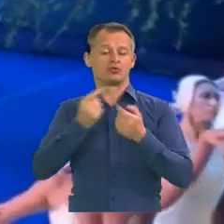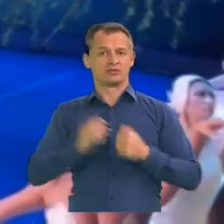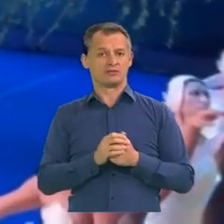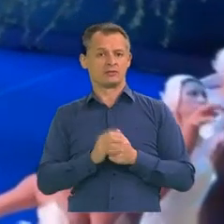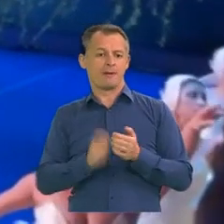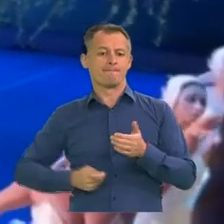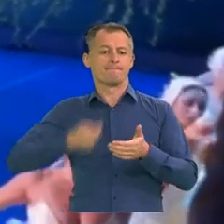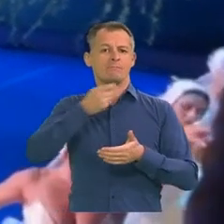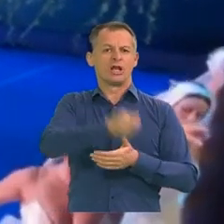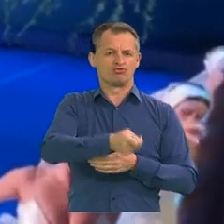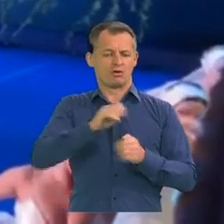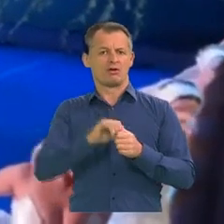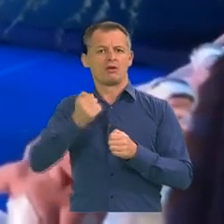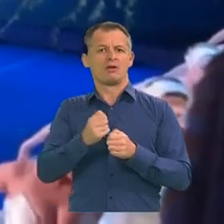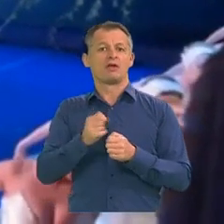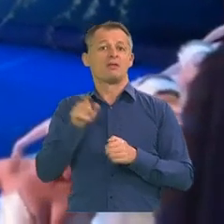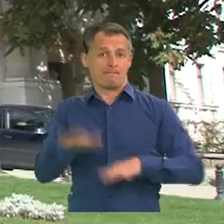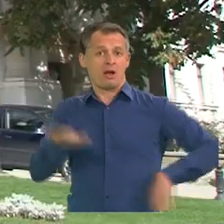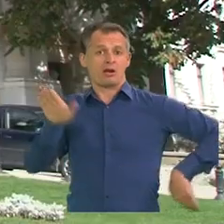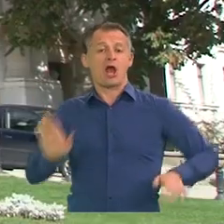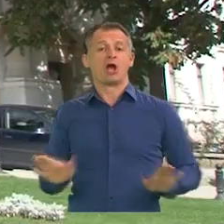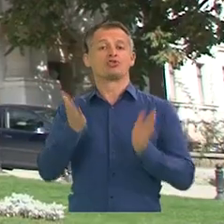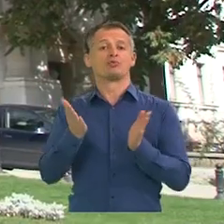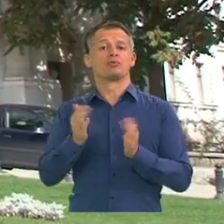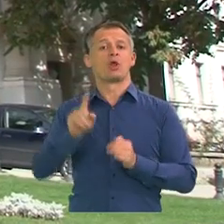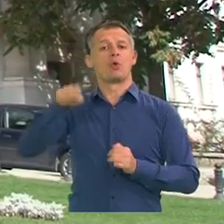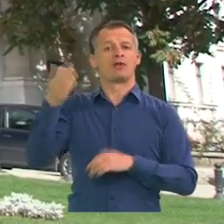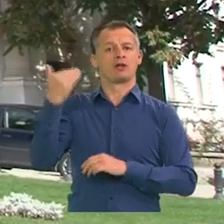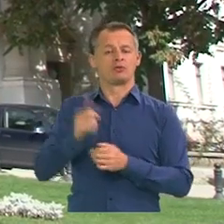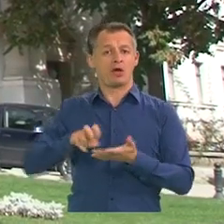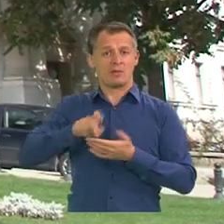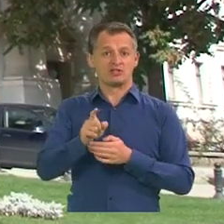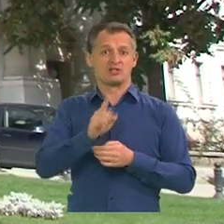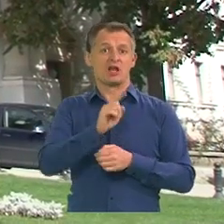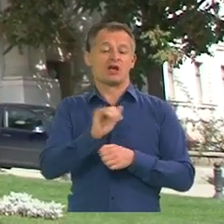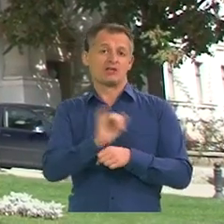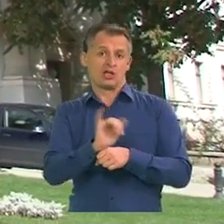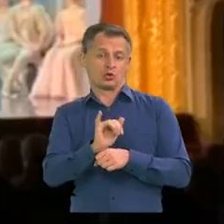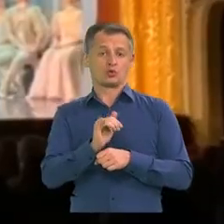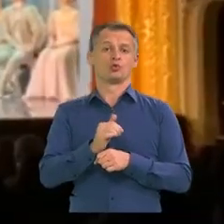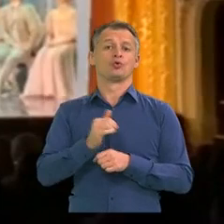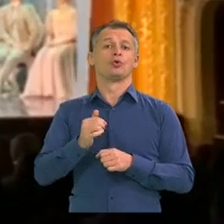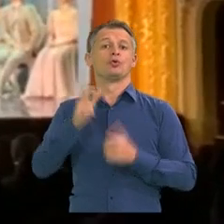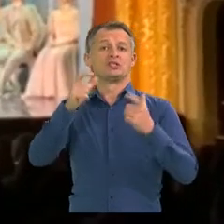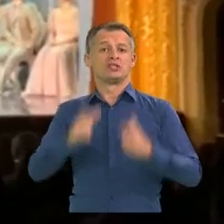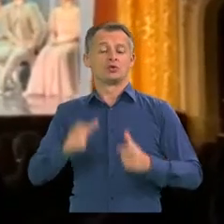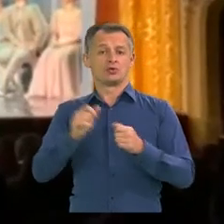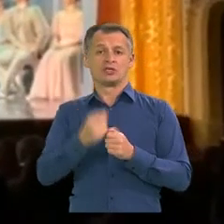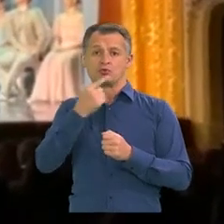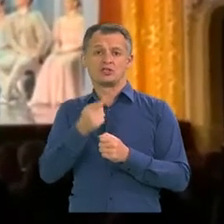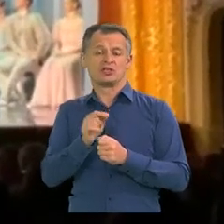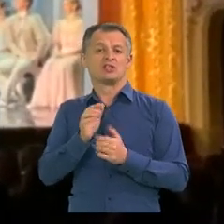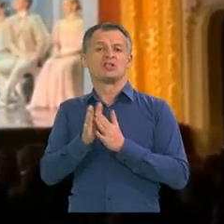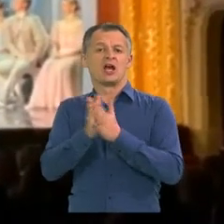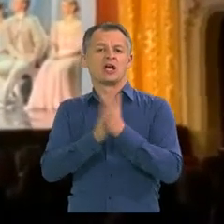Plângerile balerinelor au început să curgă încă de luna trecută. Rând pe rând, acestea au mers la conducerea instituției și au reclamat că sunt hărțuite sexual de un coleg de breazlă.